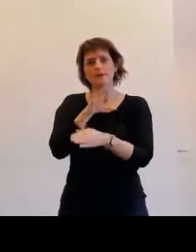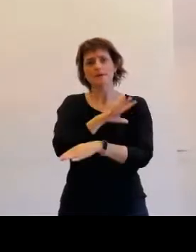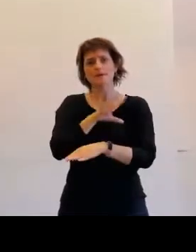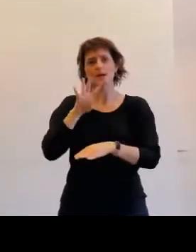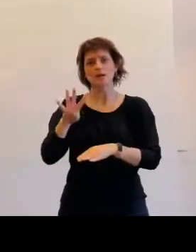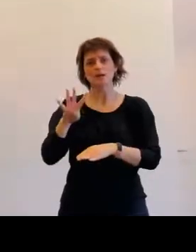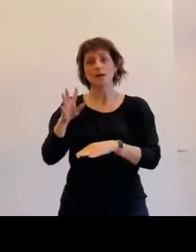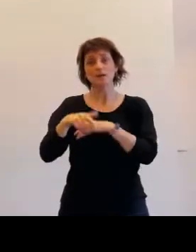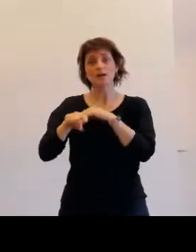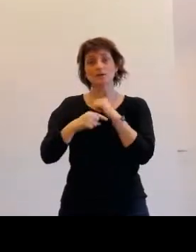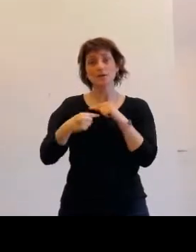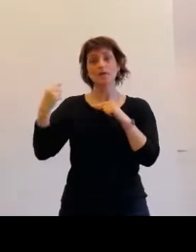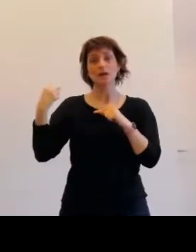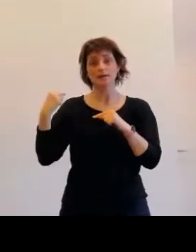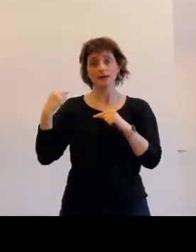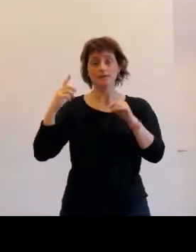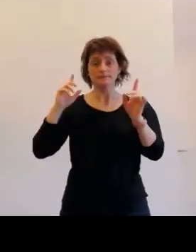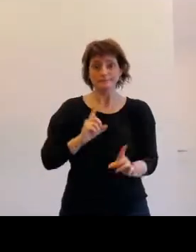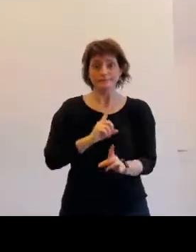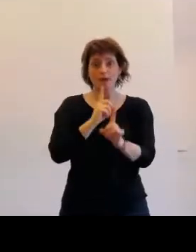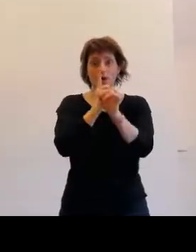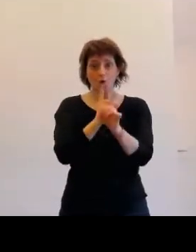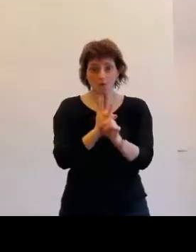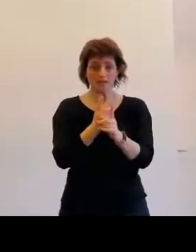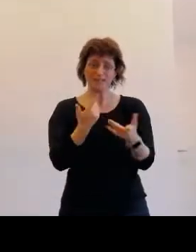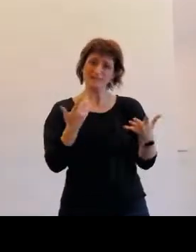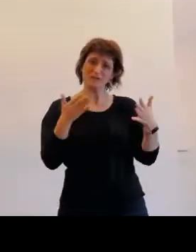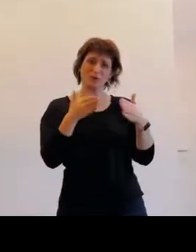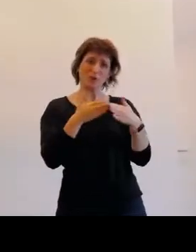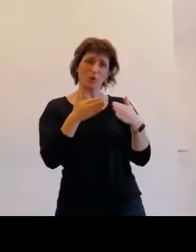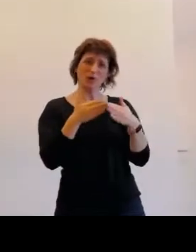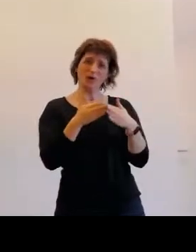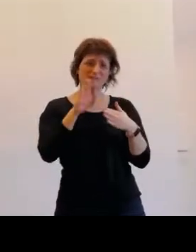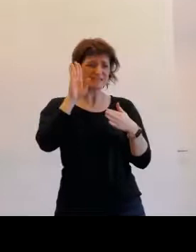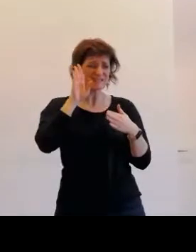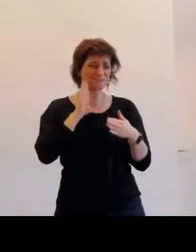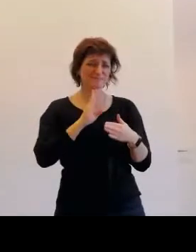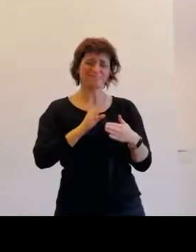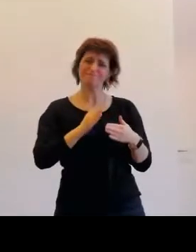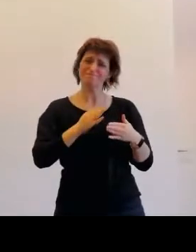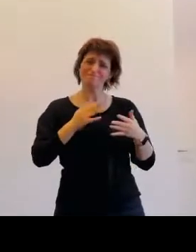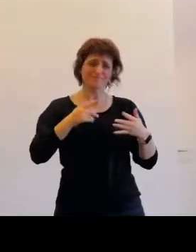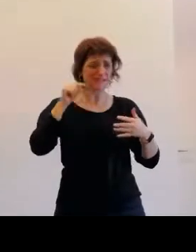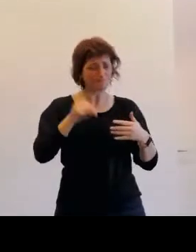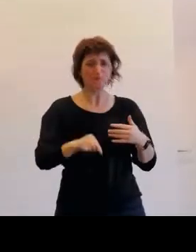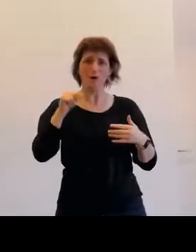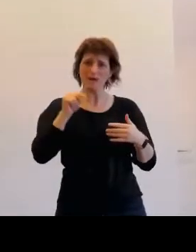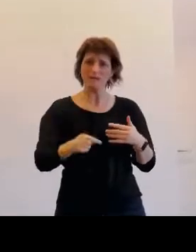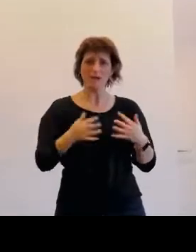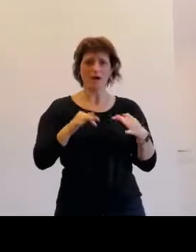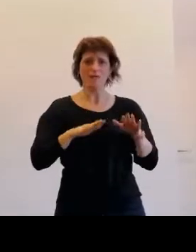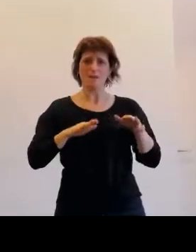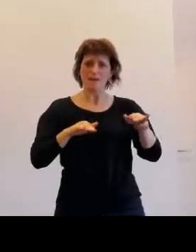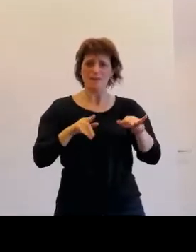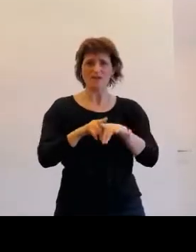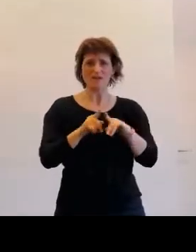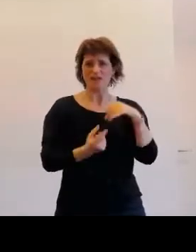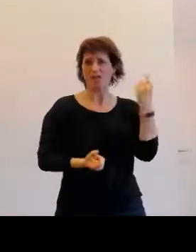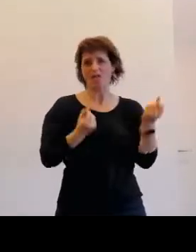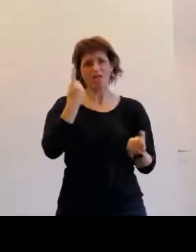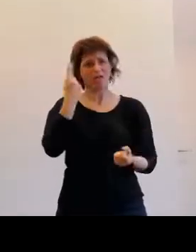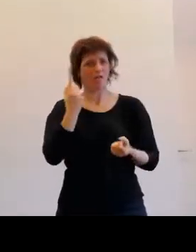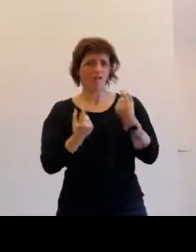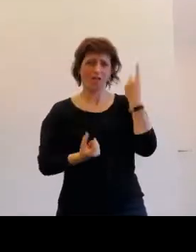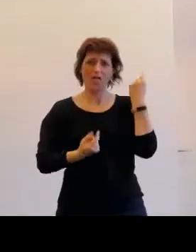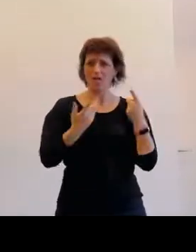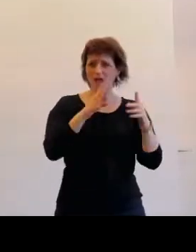semaine dernière pour lui demander avec beaucoup de force que soit mis un terme à ce désordre organisé